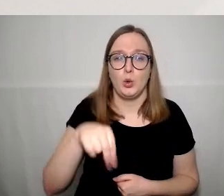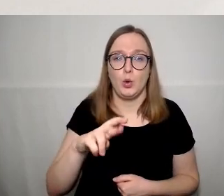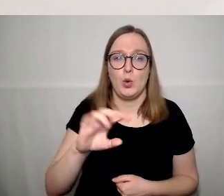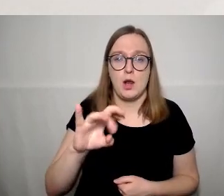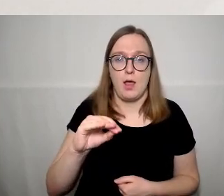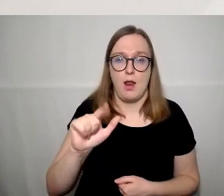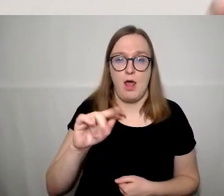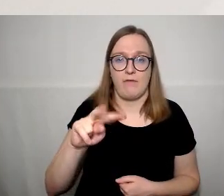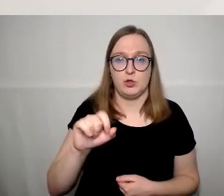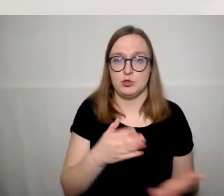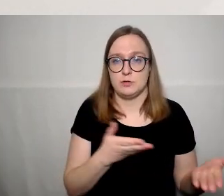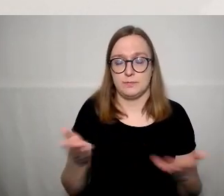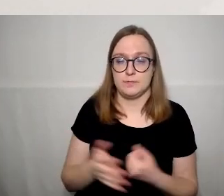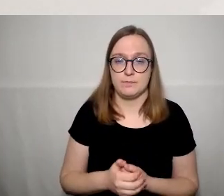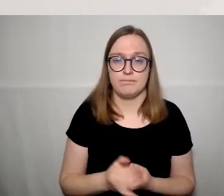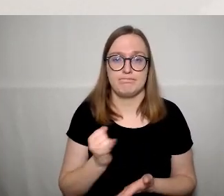prašau.